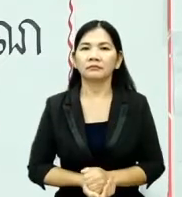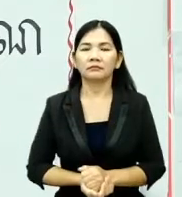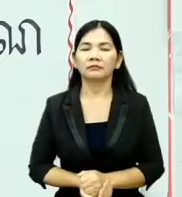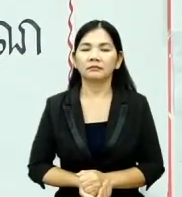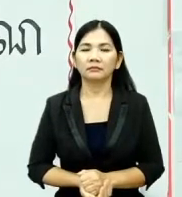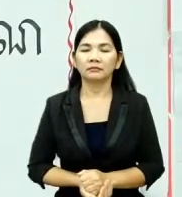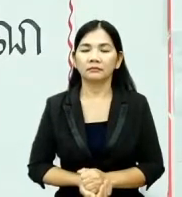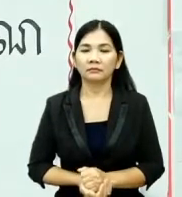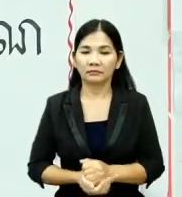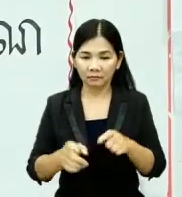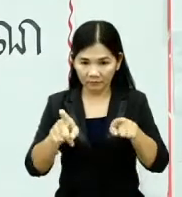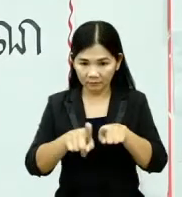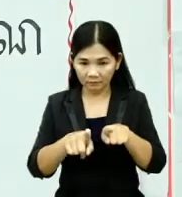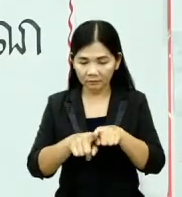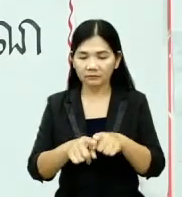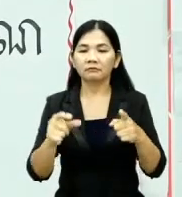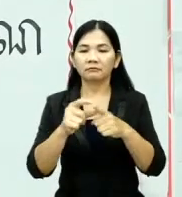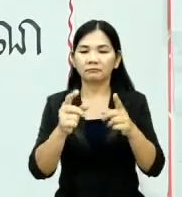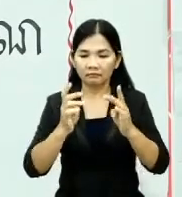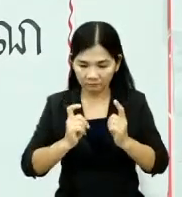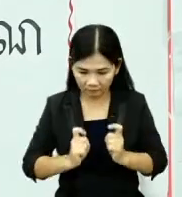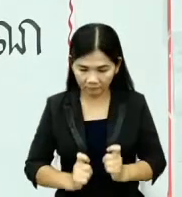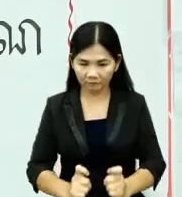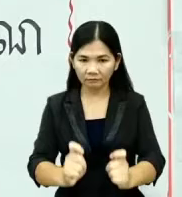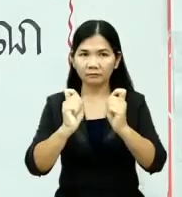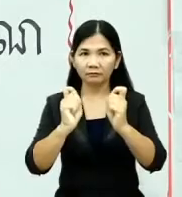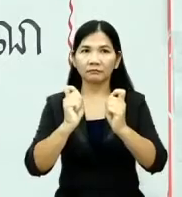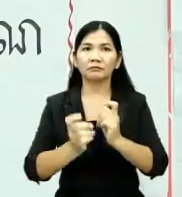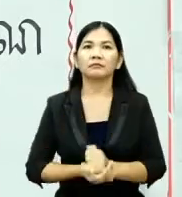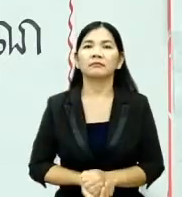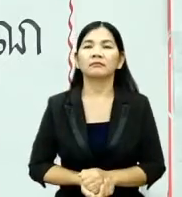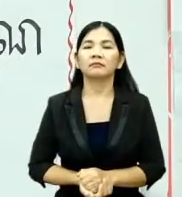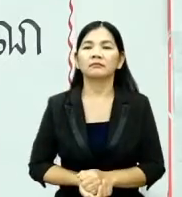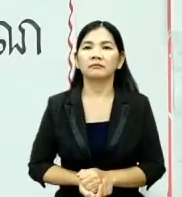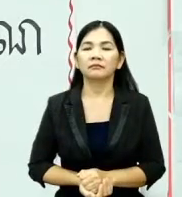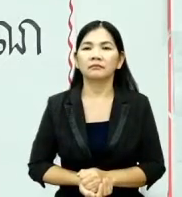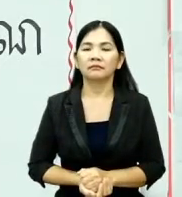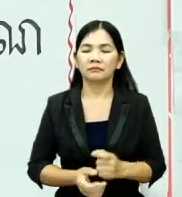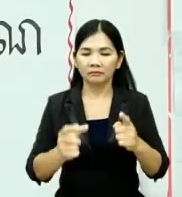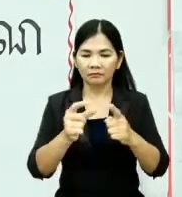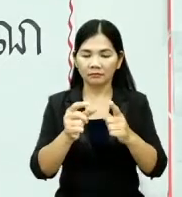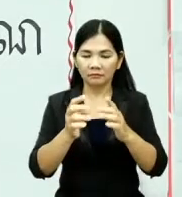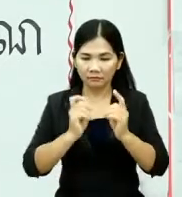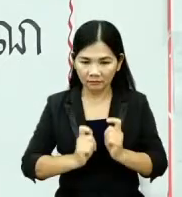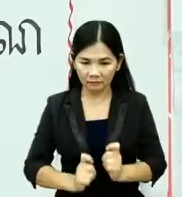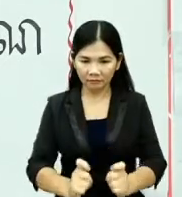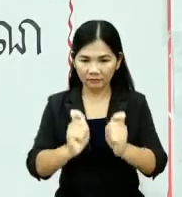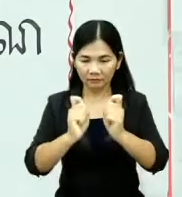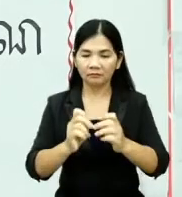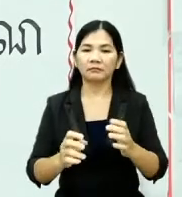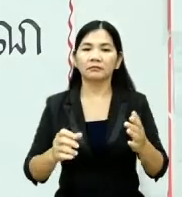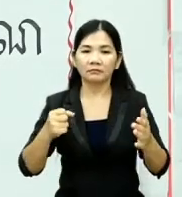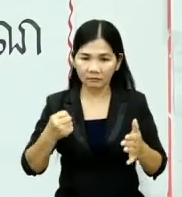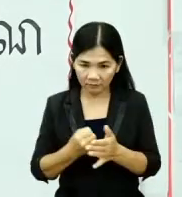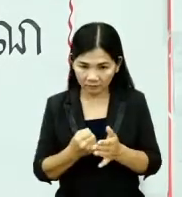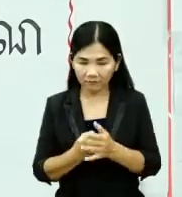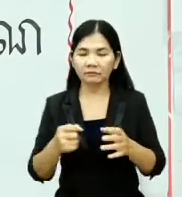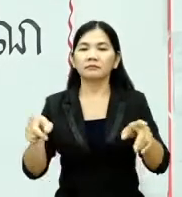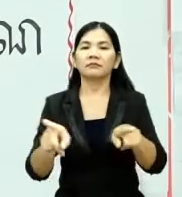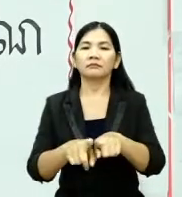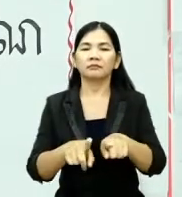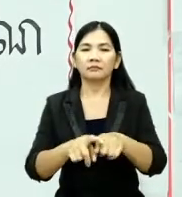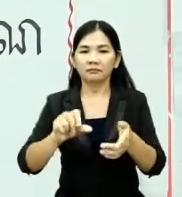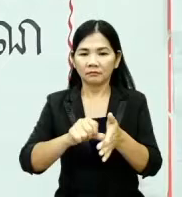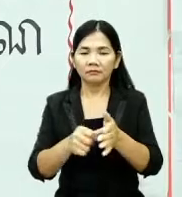xoan bị chia riêng đại đấy con chà lo nè con chẳng bị khát khom ní cô đôi chỉ biết chia riêng đài miền